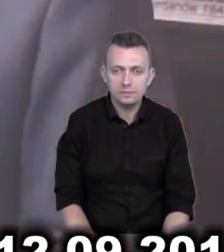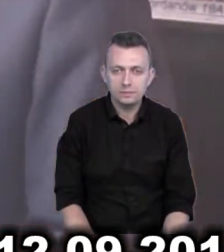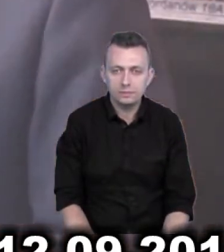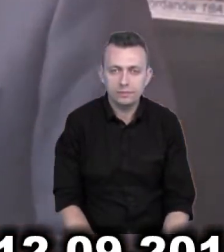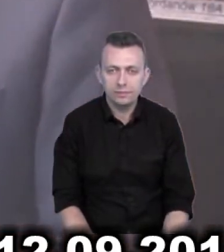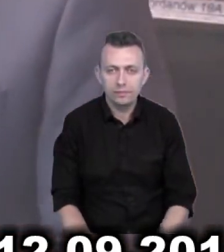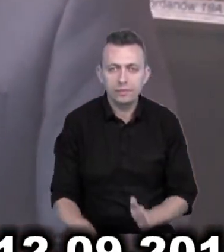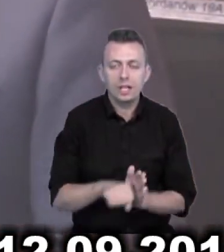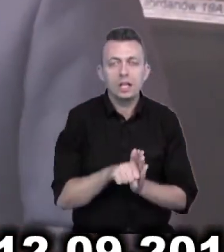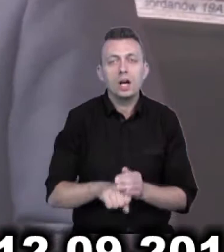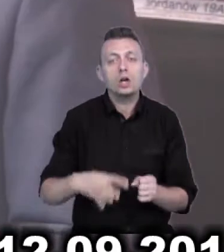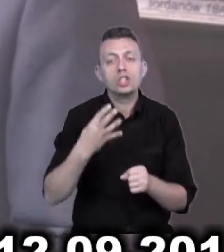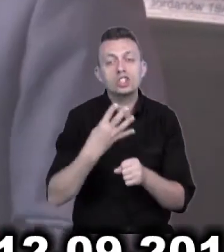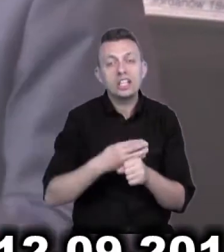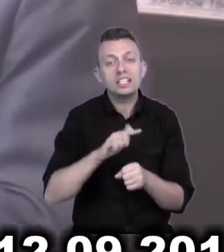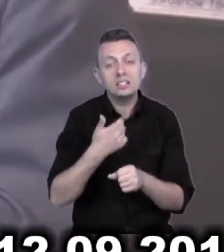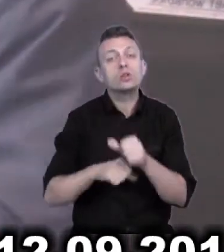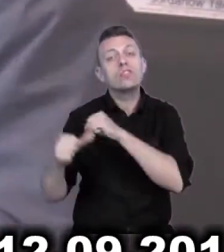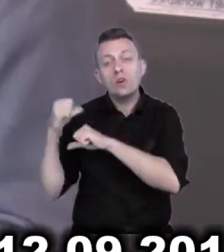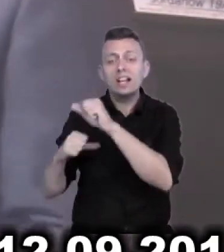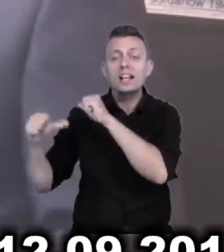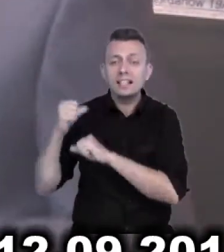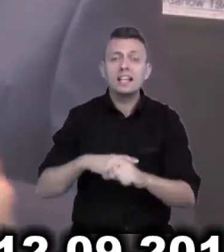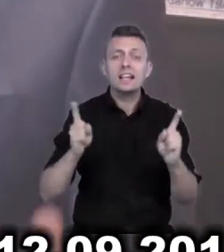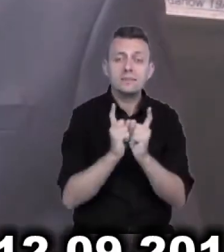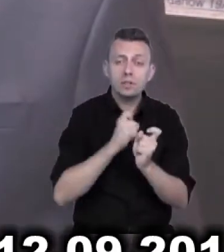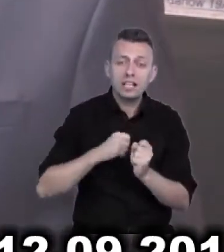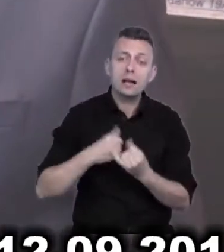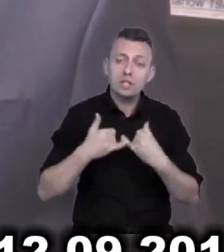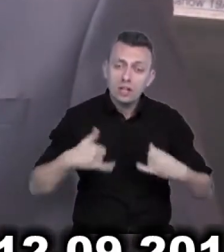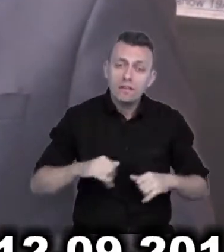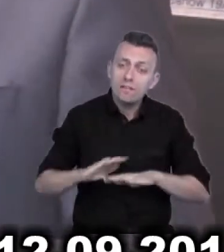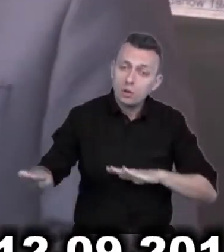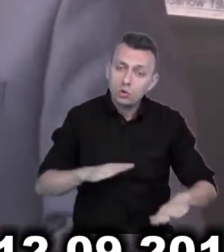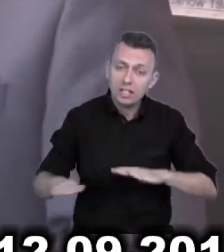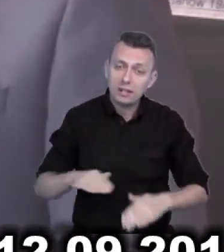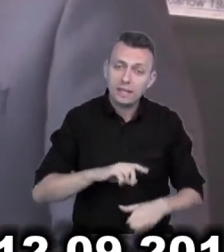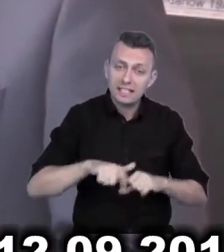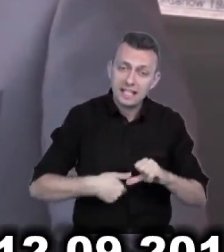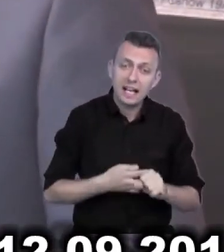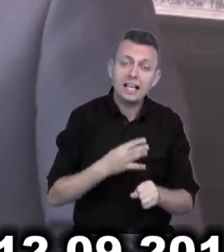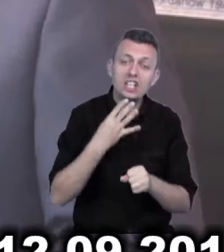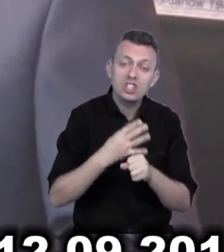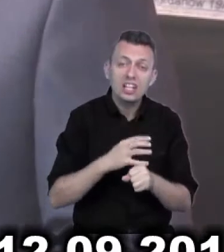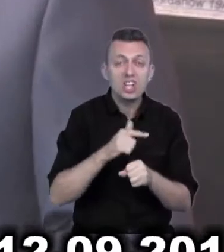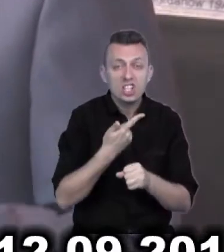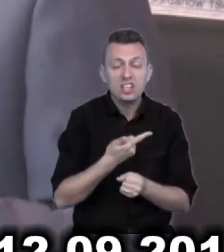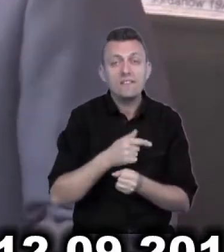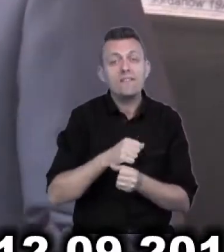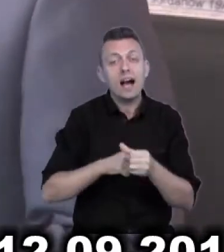Od 42 lat spotykamy się, to prawda, w różnych miejscach, na różnych arenach, ale już od 42 lat